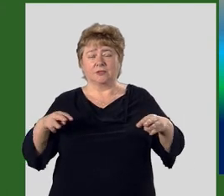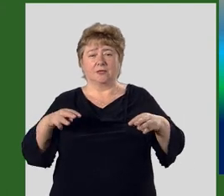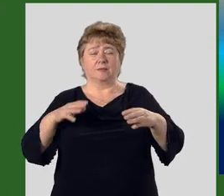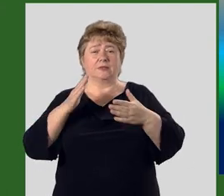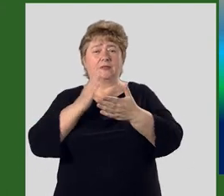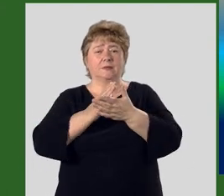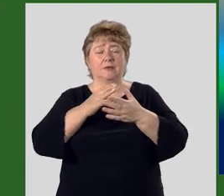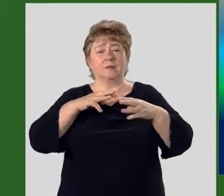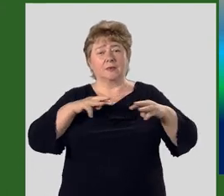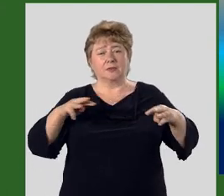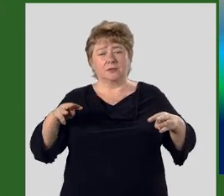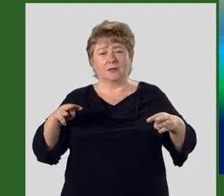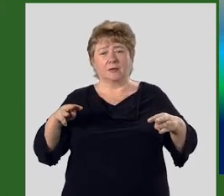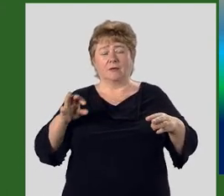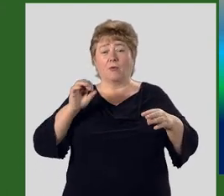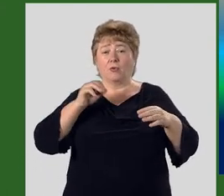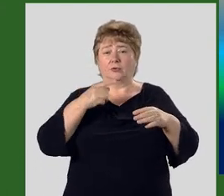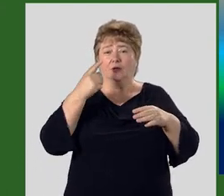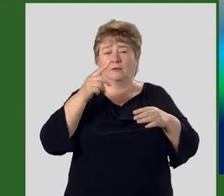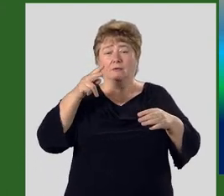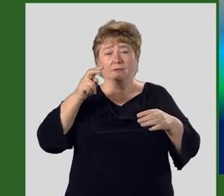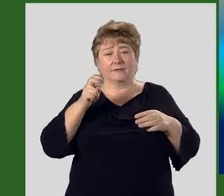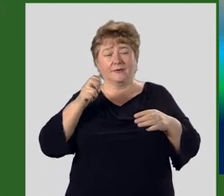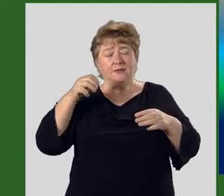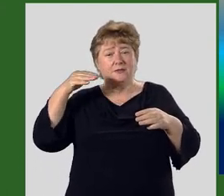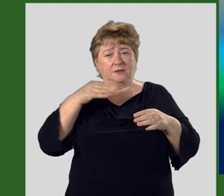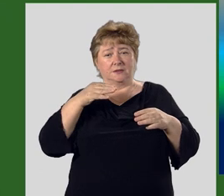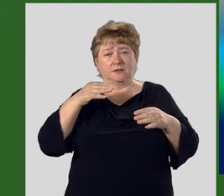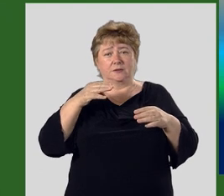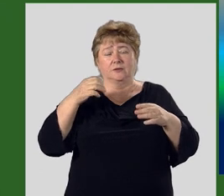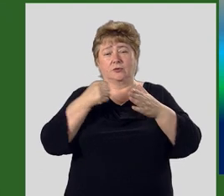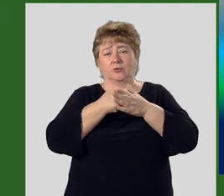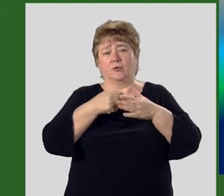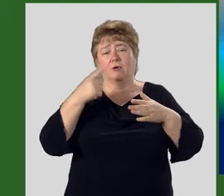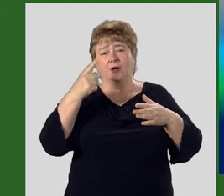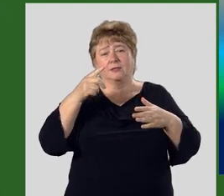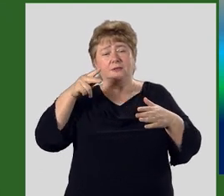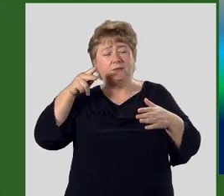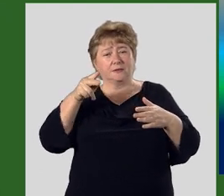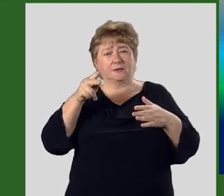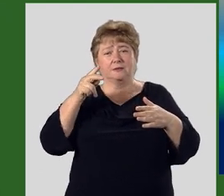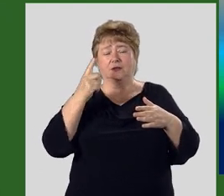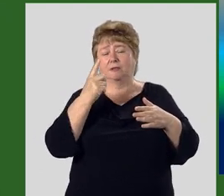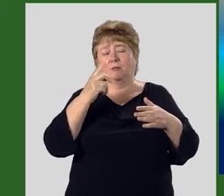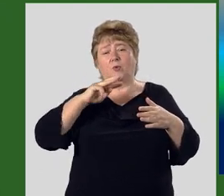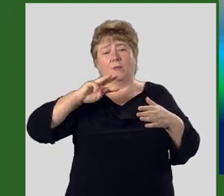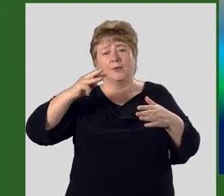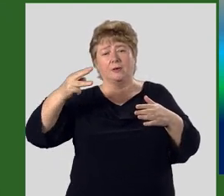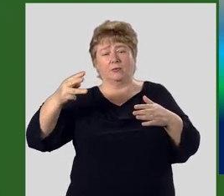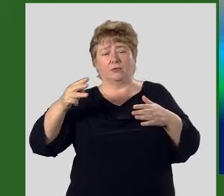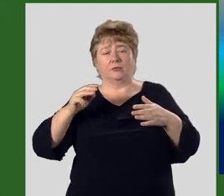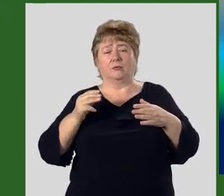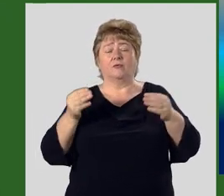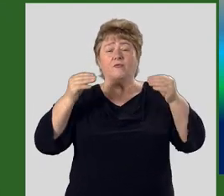Среднемасштабные имеют масштаб от 1 к 200 тысячам и до 1 к 1